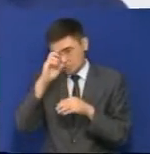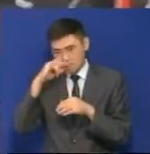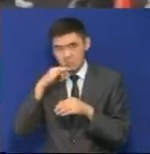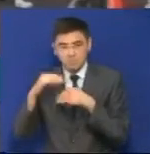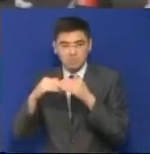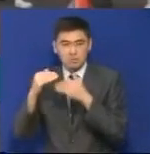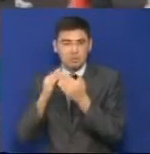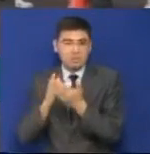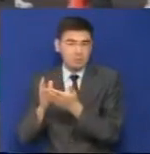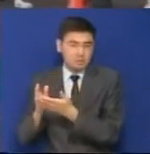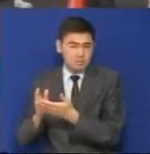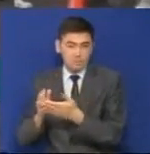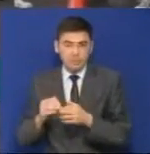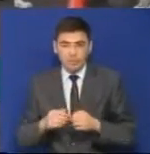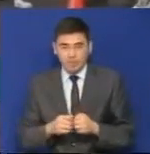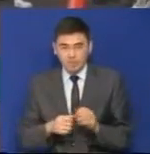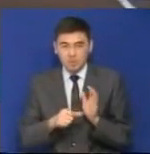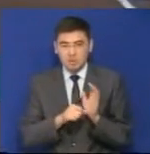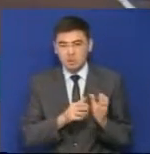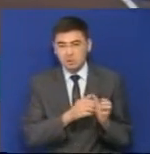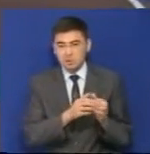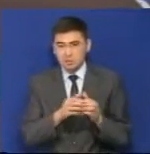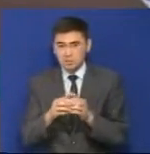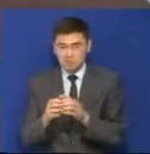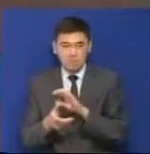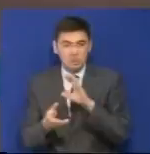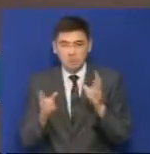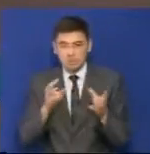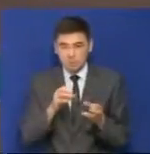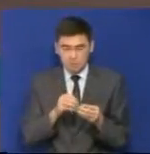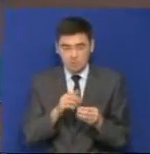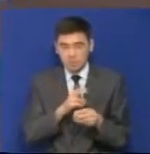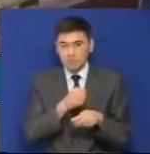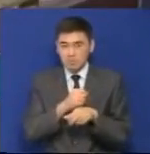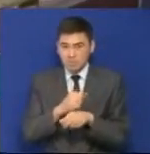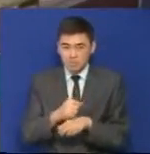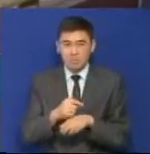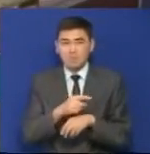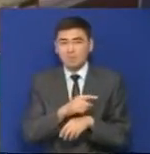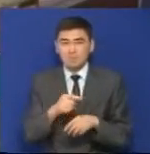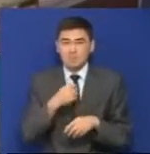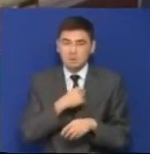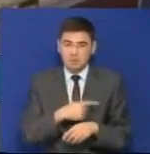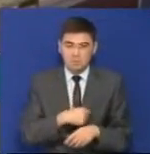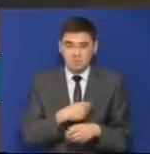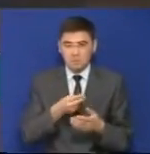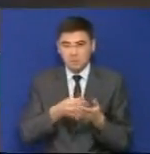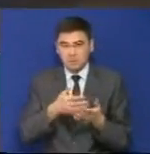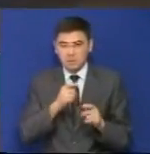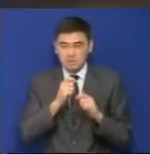жатыр. Спартакиадада жиыны 6 команда сынға түсті. Оның қорытындысы бойынша жеңімпаздар мен жүлдегерлер диплом